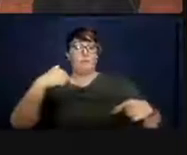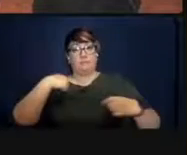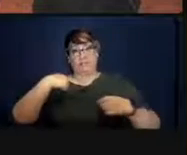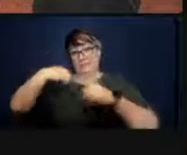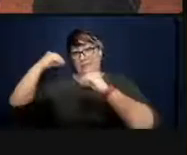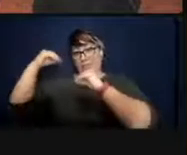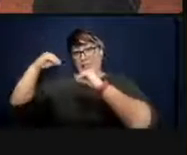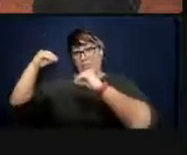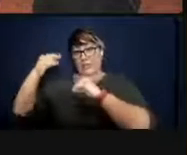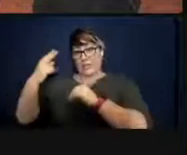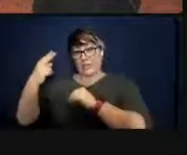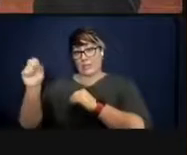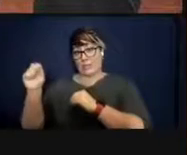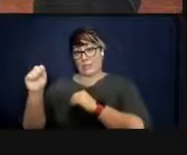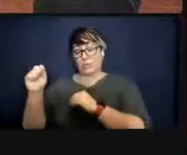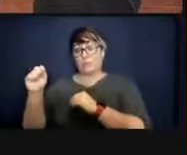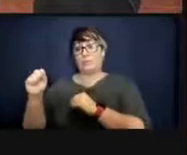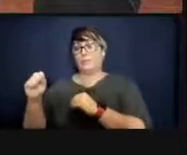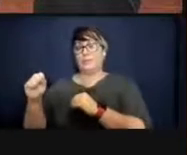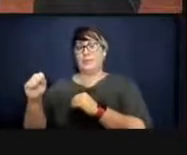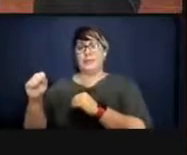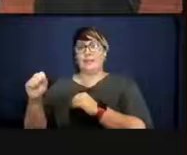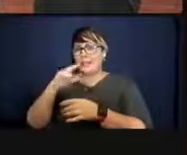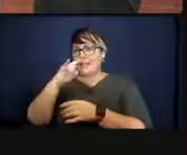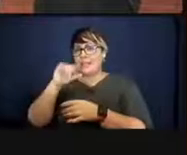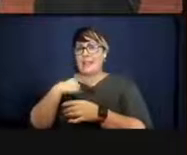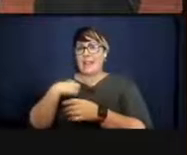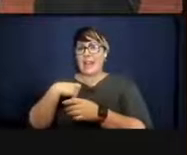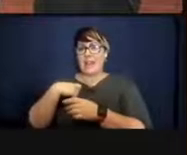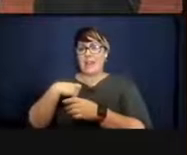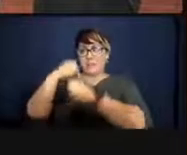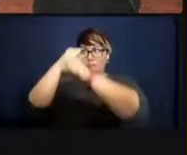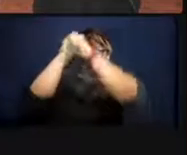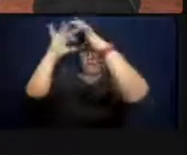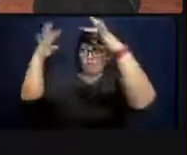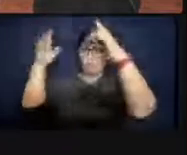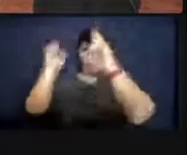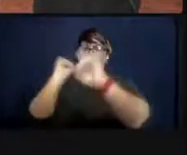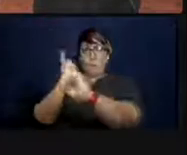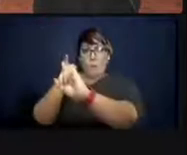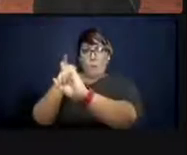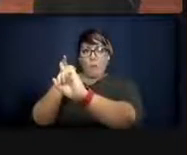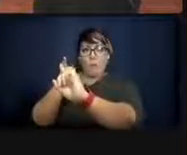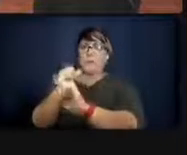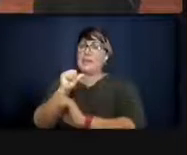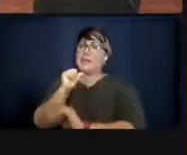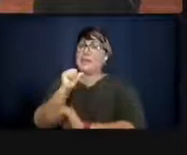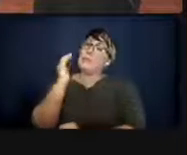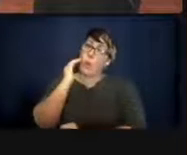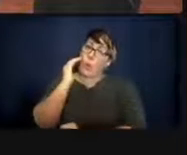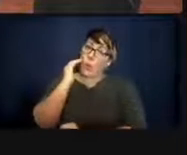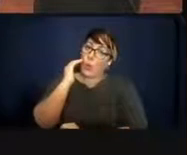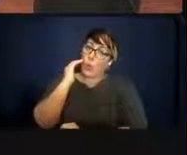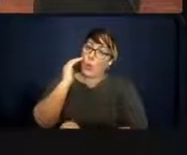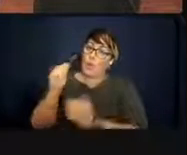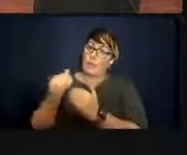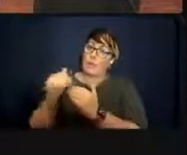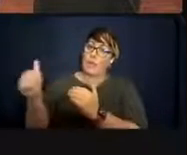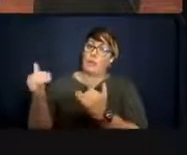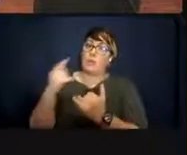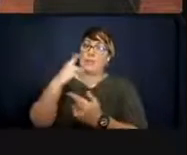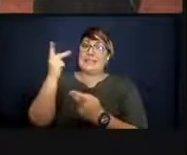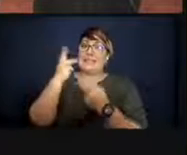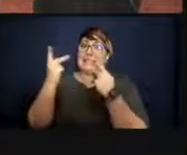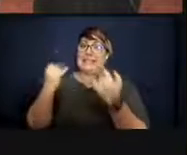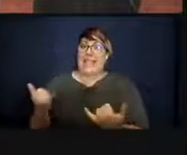به. وأنا أيضا علمت في بعض المدارس ولم يكن بعض الأطفال يملكوا حلما، حلم